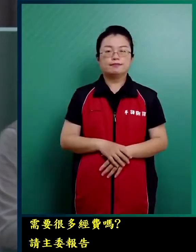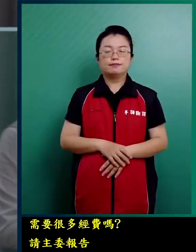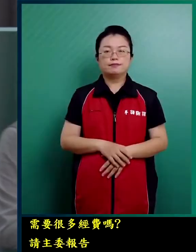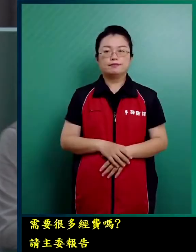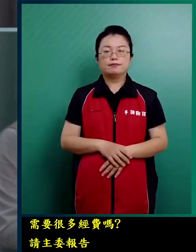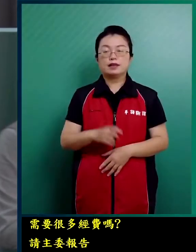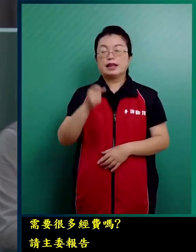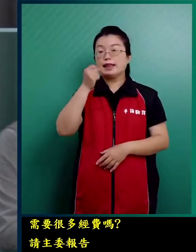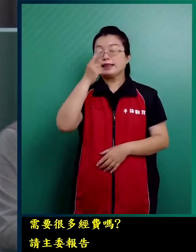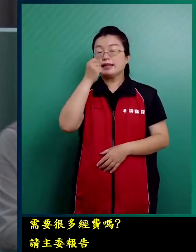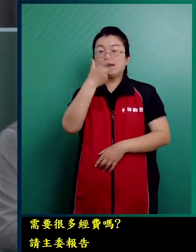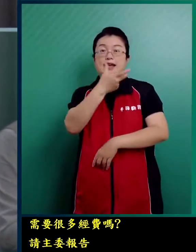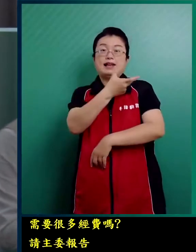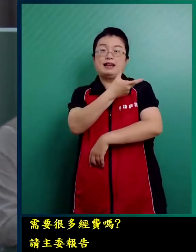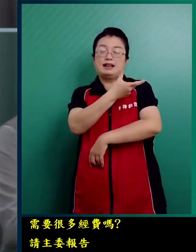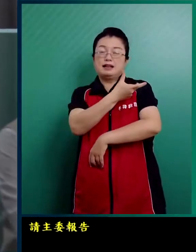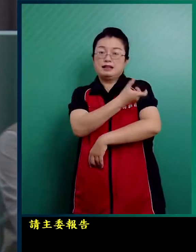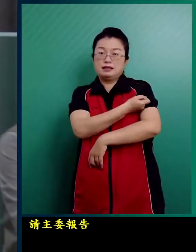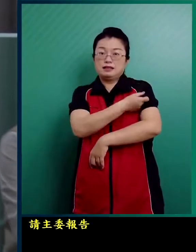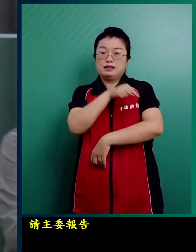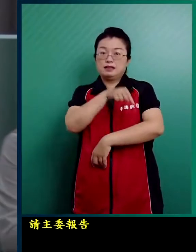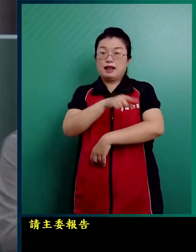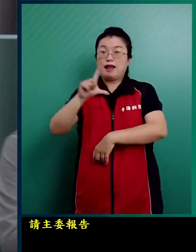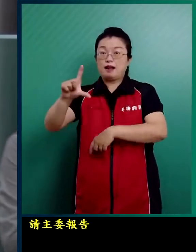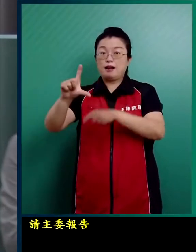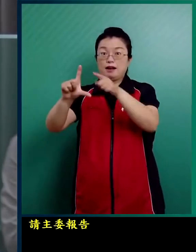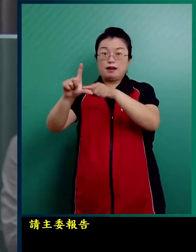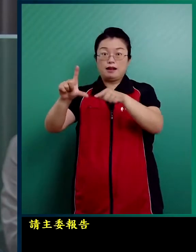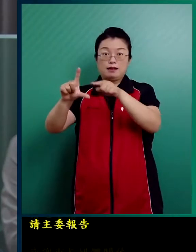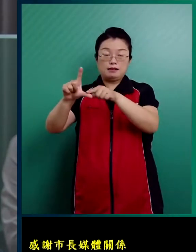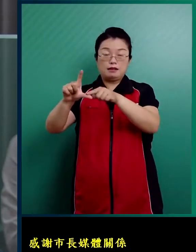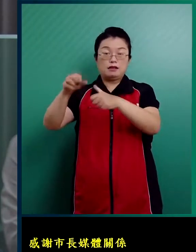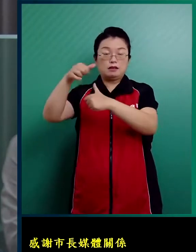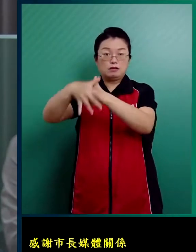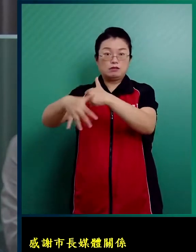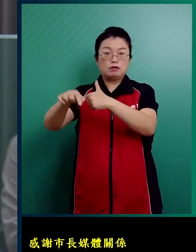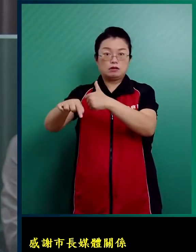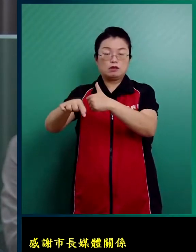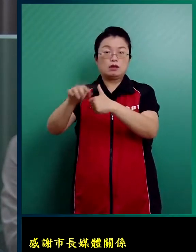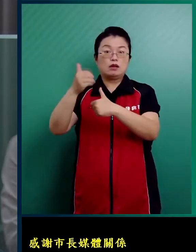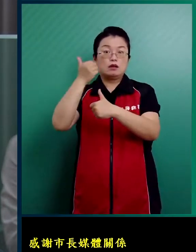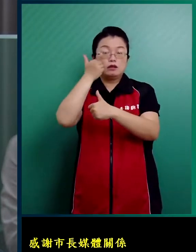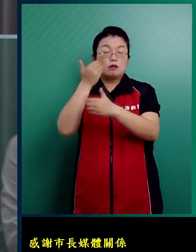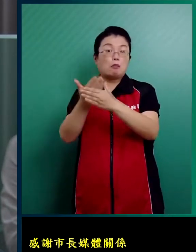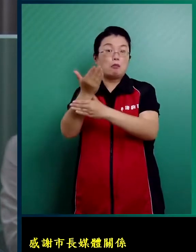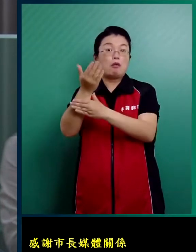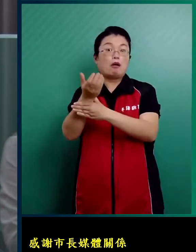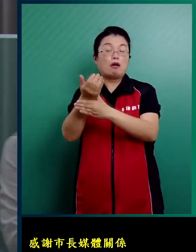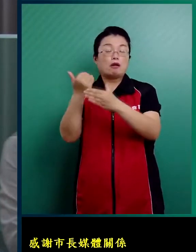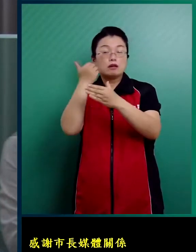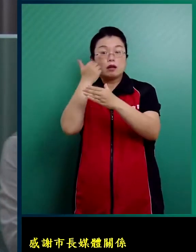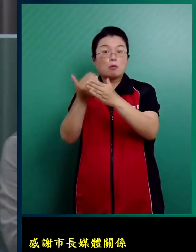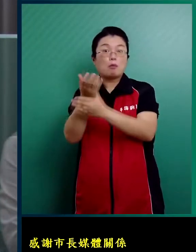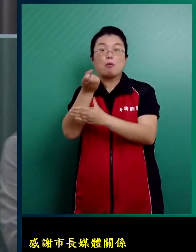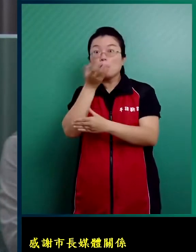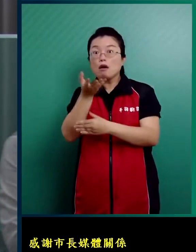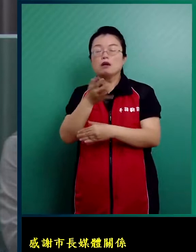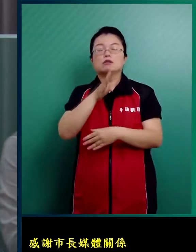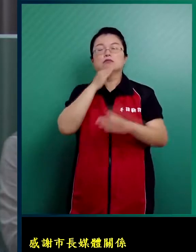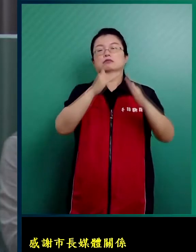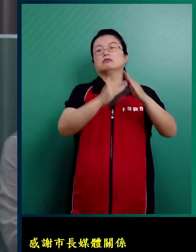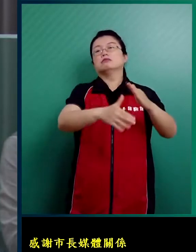台南打疫苗这套系统呢，是市长特别要求之下，任务就是我们一定要开发一